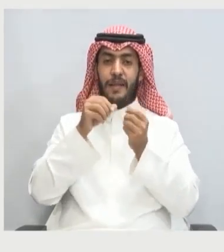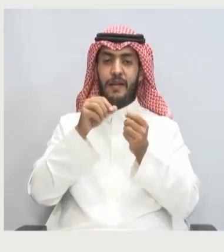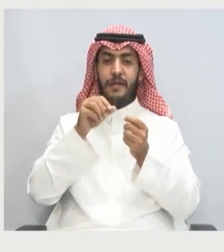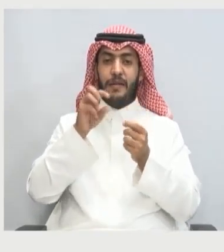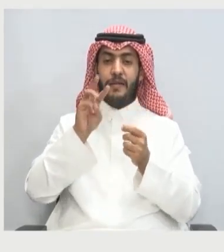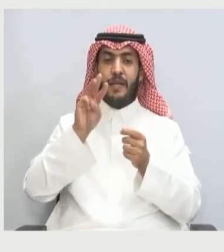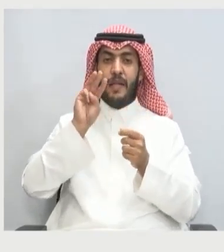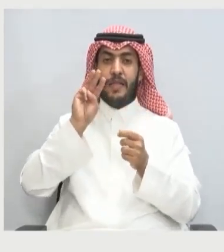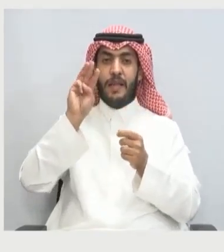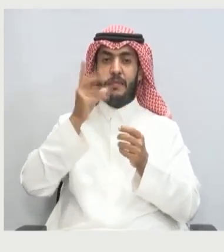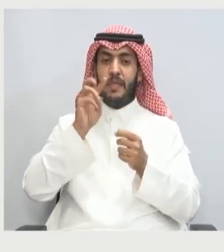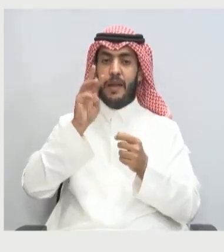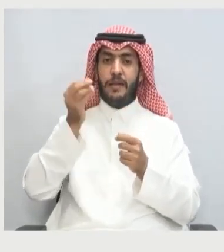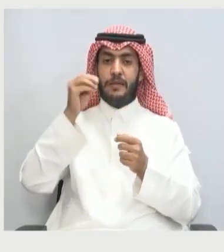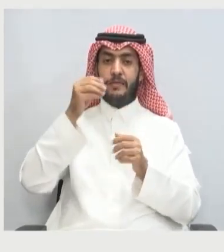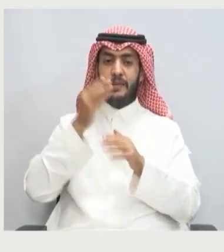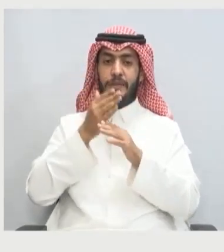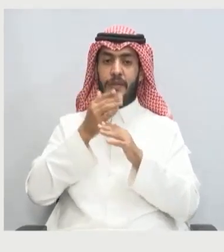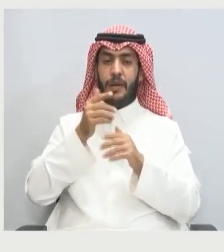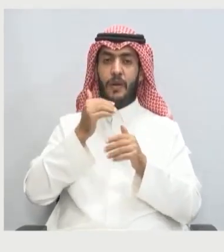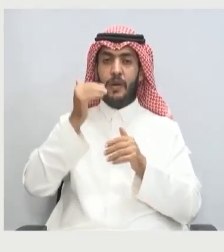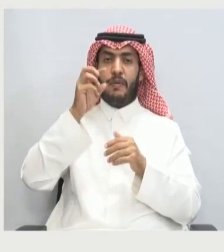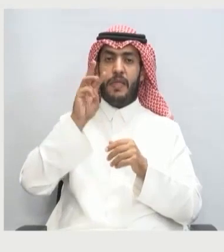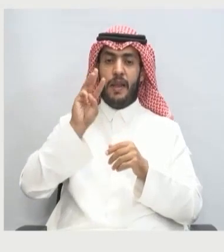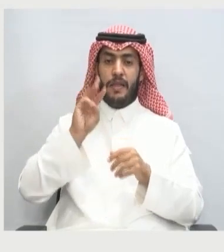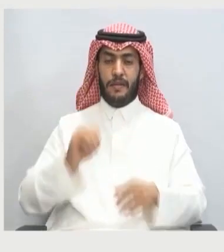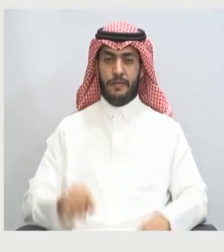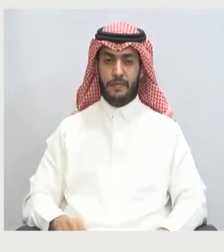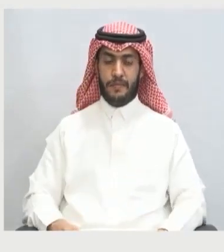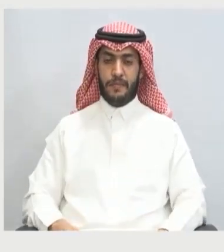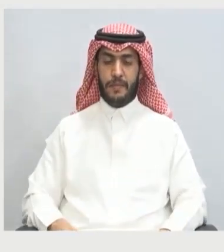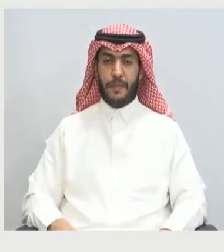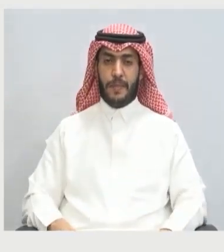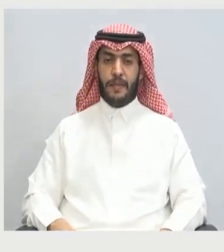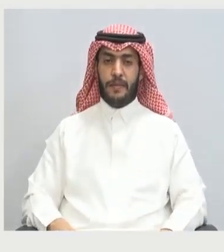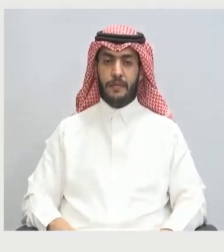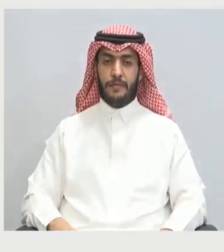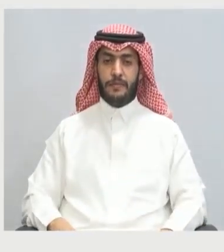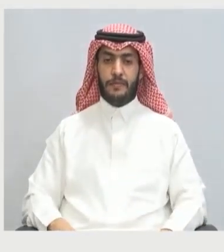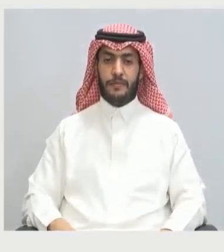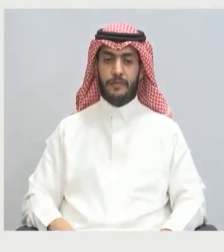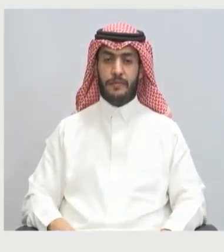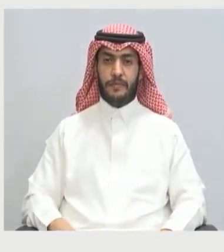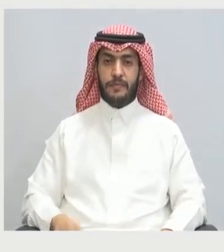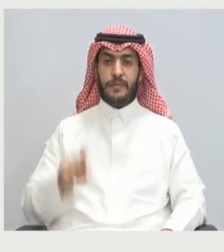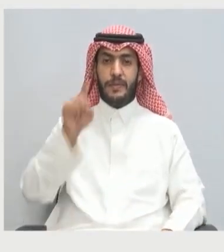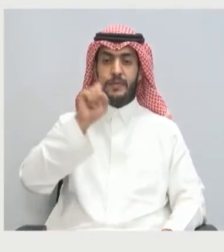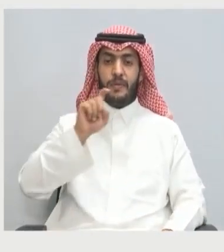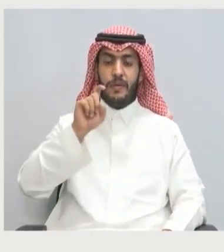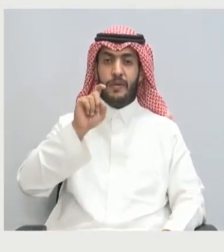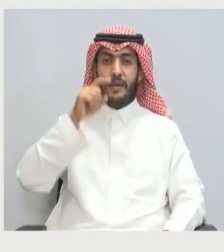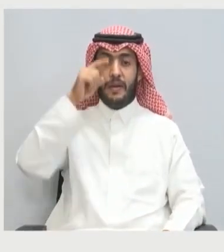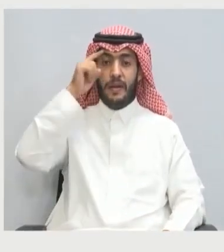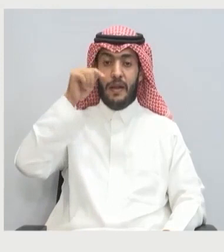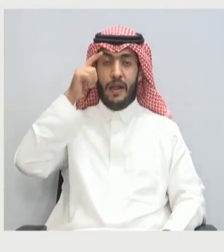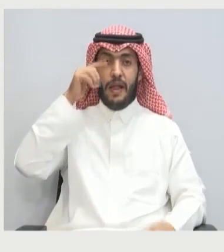ارفعها فقط الى الرقم ثلاثه لانها اعطاك الجواب مباشره فالسؤال هنا سهل جدا السؤال الذي يليه اذا